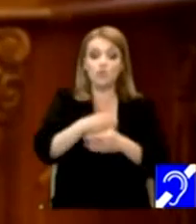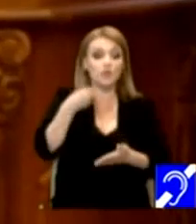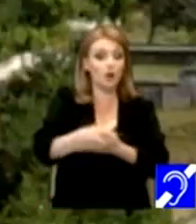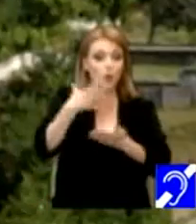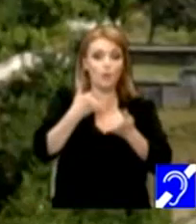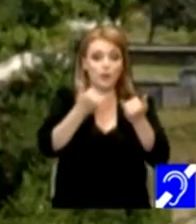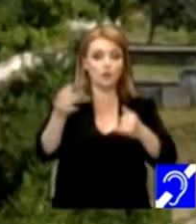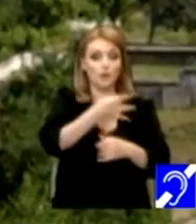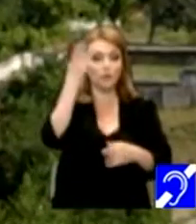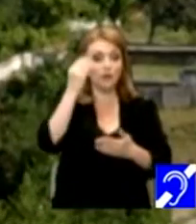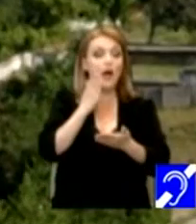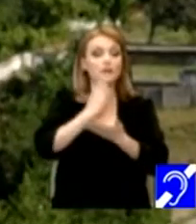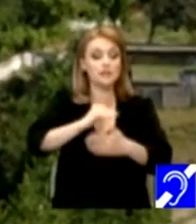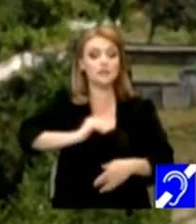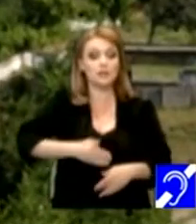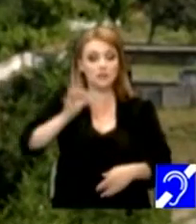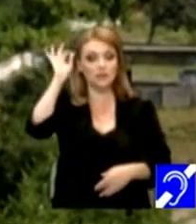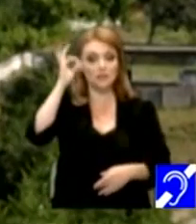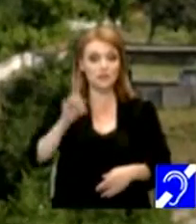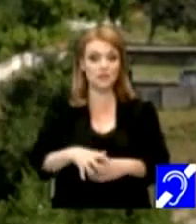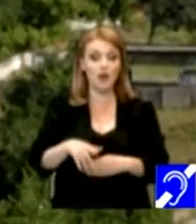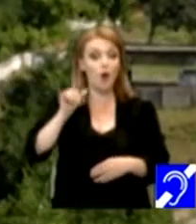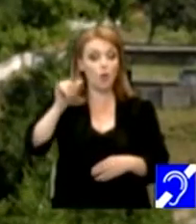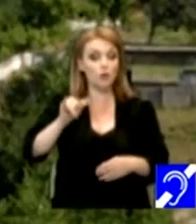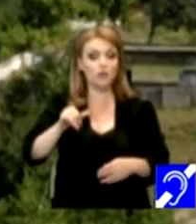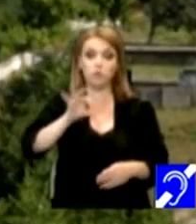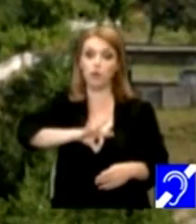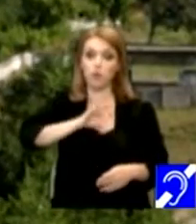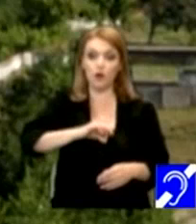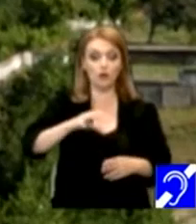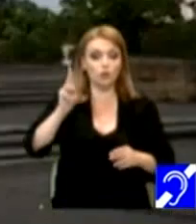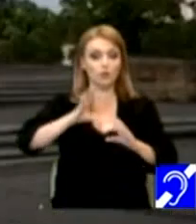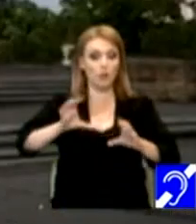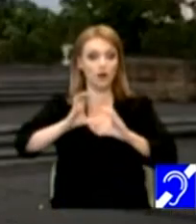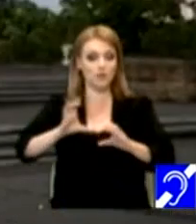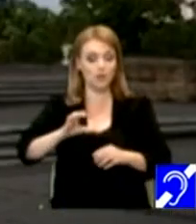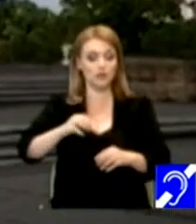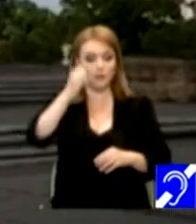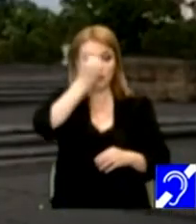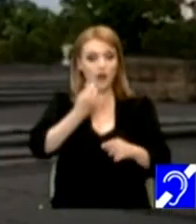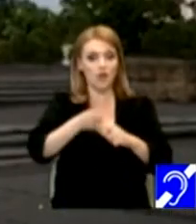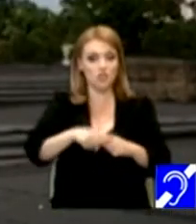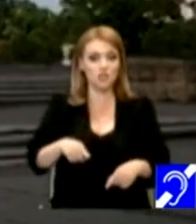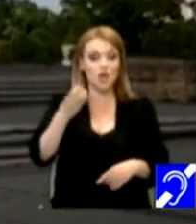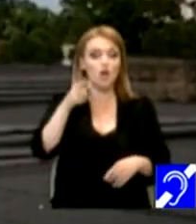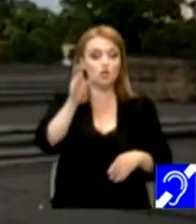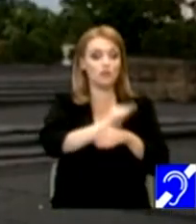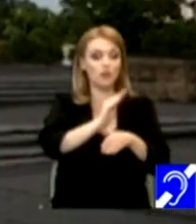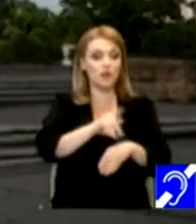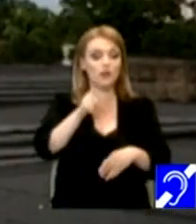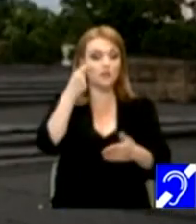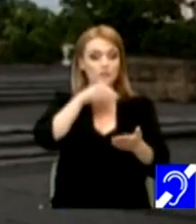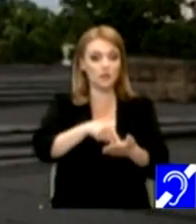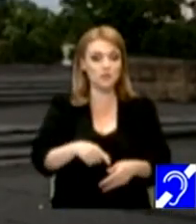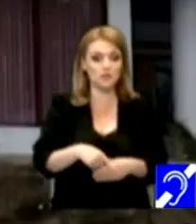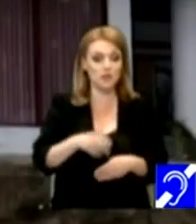Moldova, în timp ce unele companii străine au încasat venituri de milioane de lei. Liderul socialiștilor mai este acuzat și de faptul că ar fi